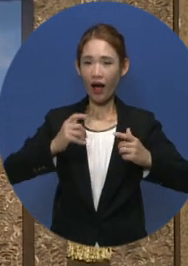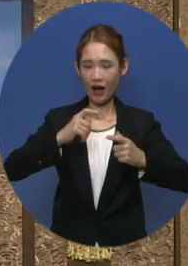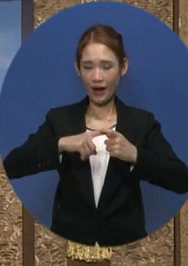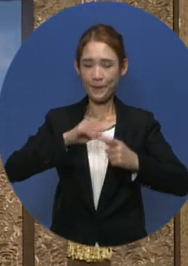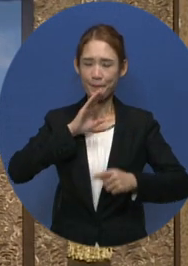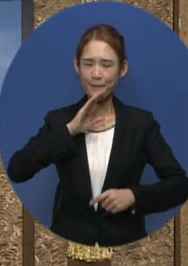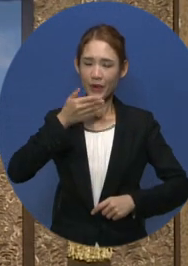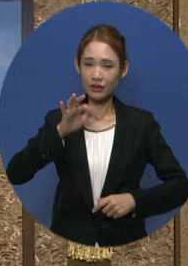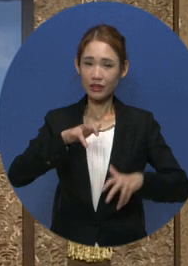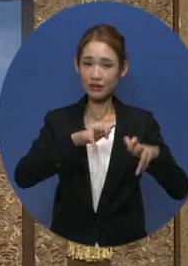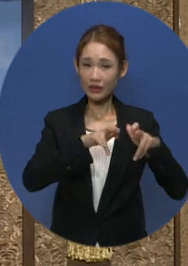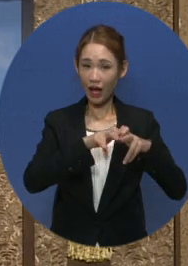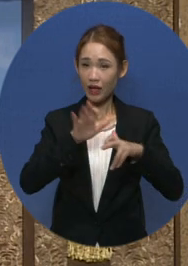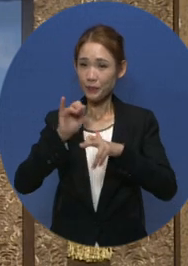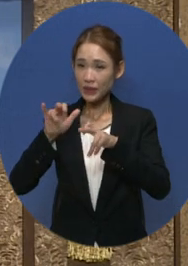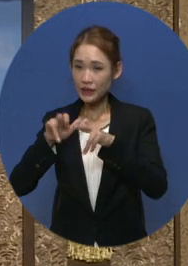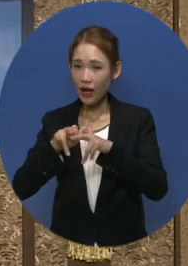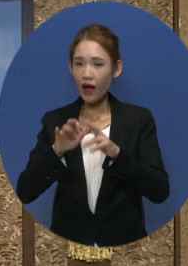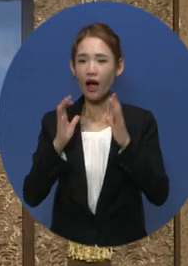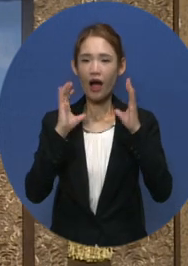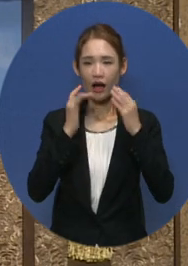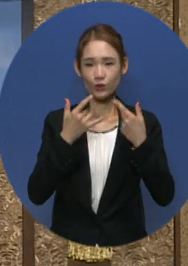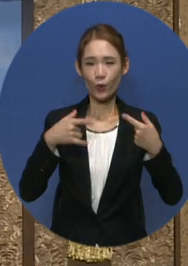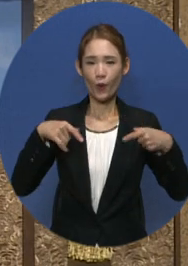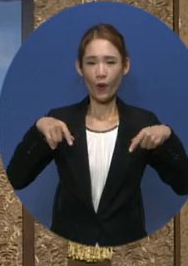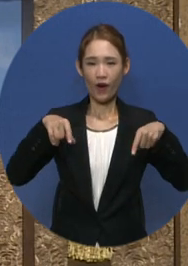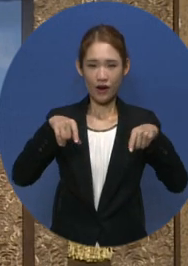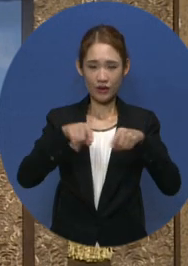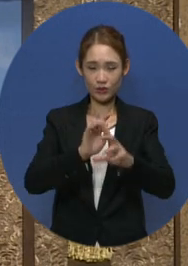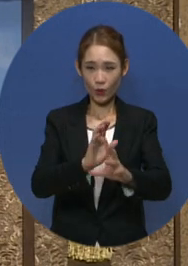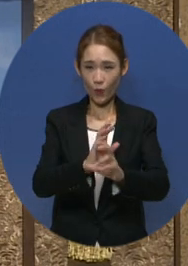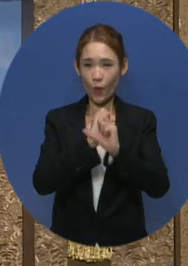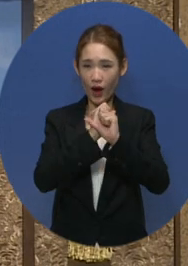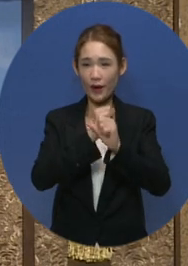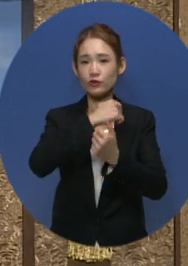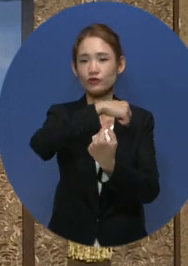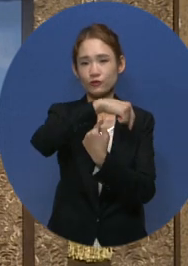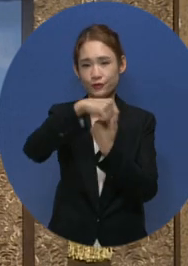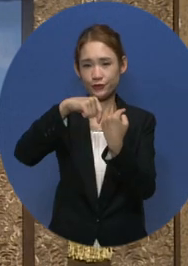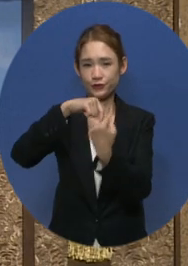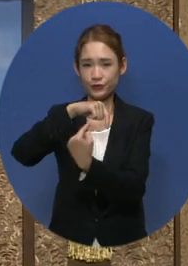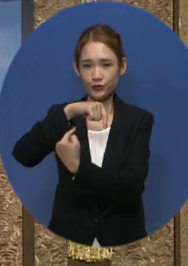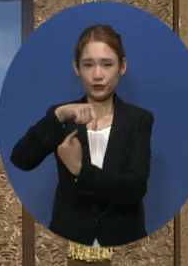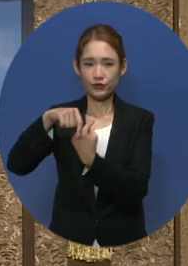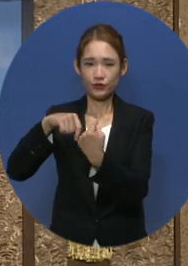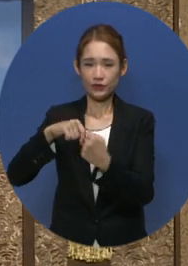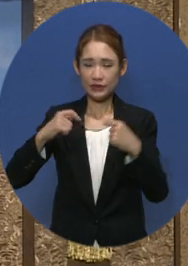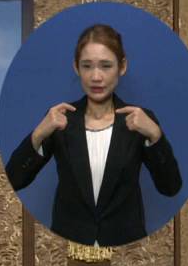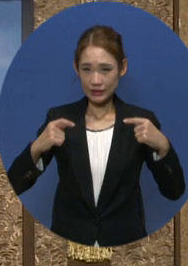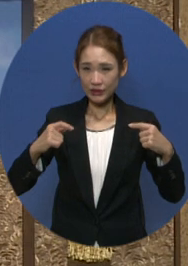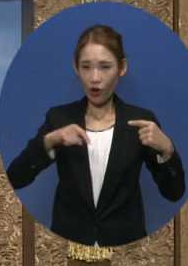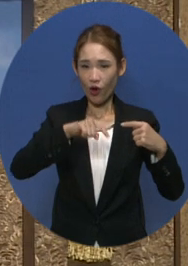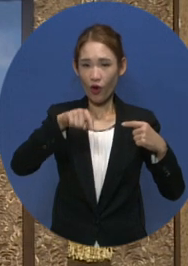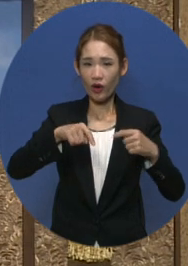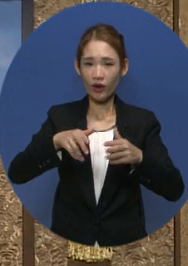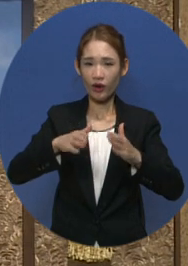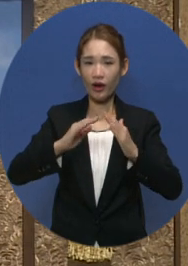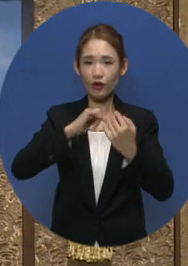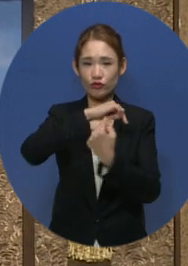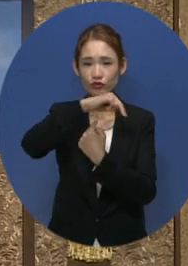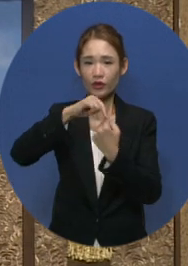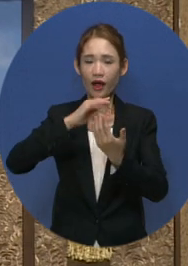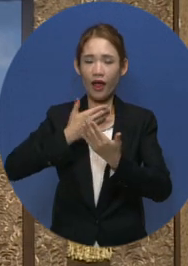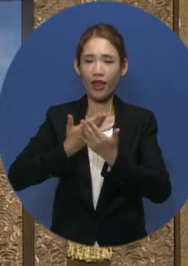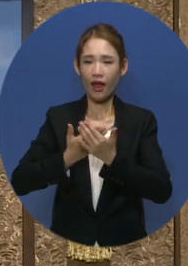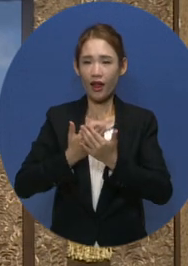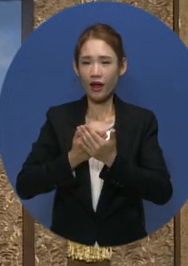지역아동센터이지만 장애아동과 비장애아동이 통합으로 운영하는 그런 예, 지역아동센터를 운영해달라